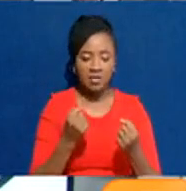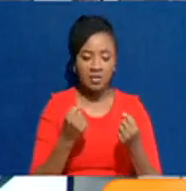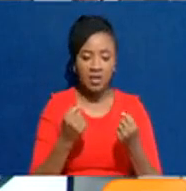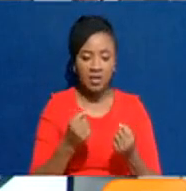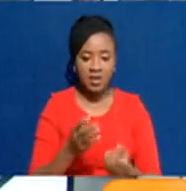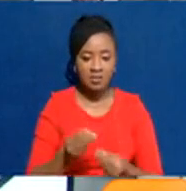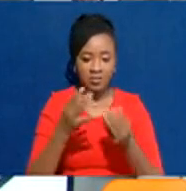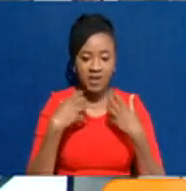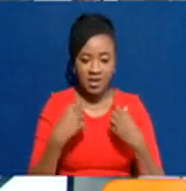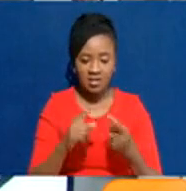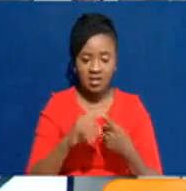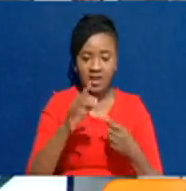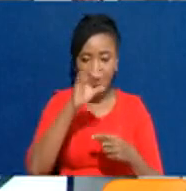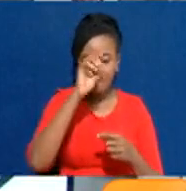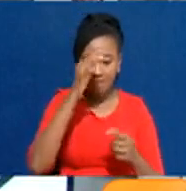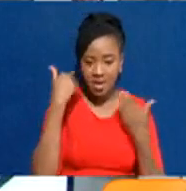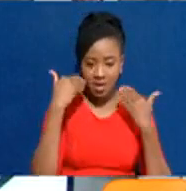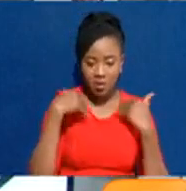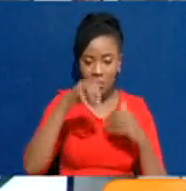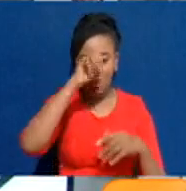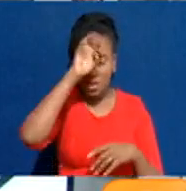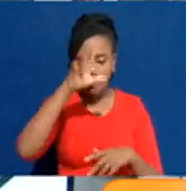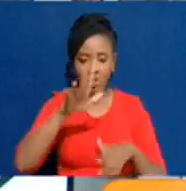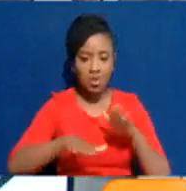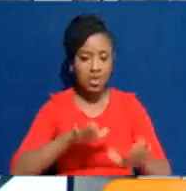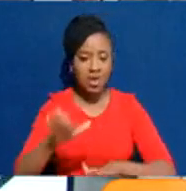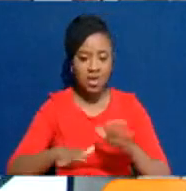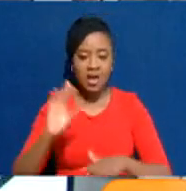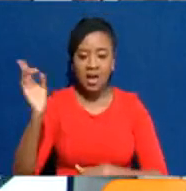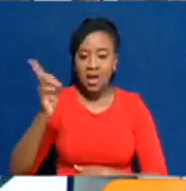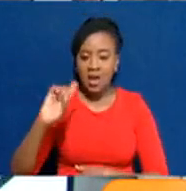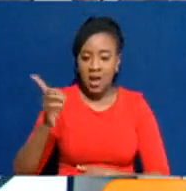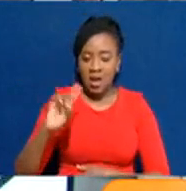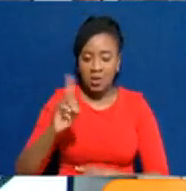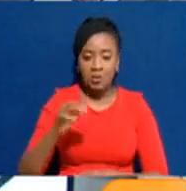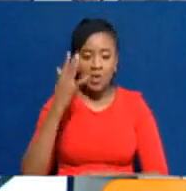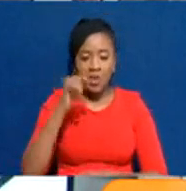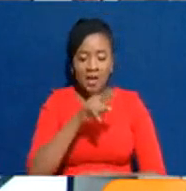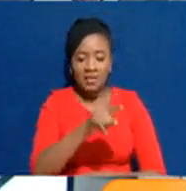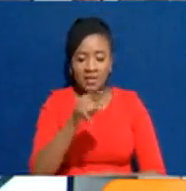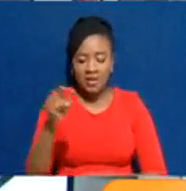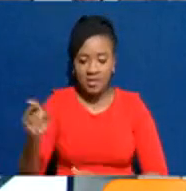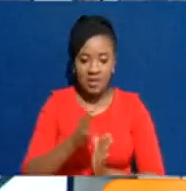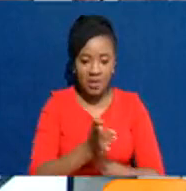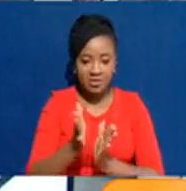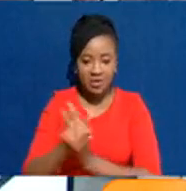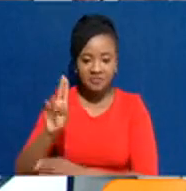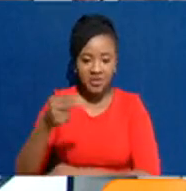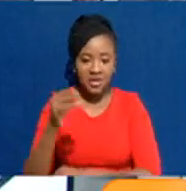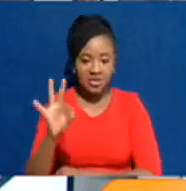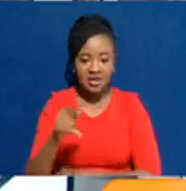Kiambu, Kirinyaga na Nairobi. Hii ni baada ya vituo hivi kuhusishwa na sakata ya wizi wa fedha katika hazina ya huduma za